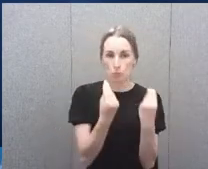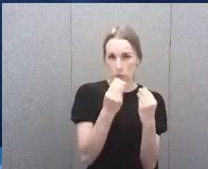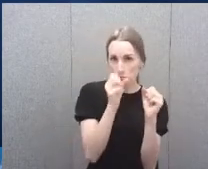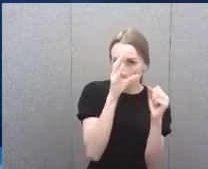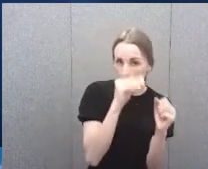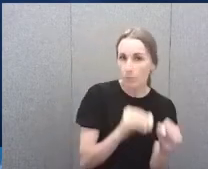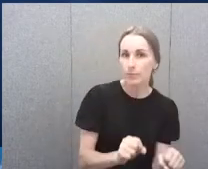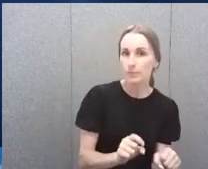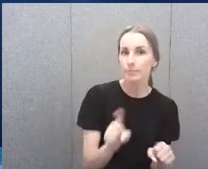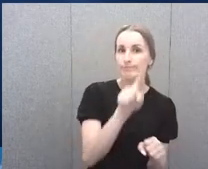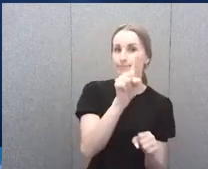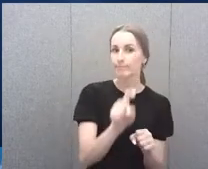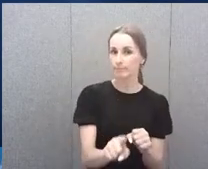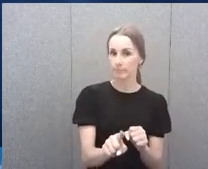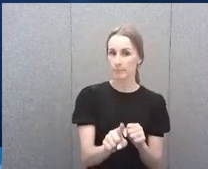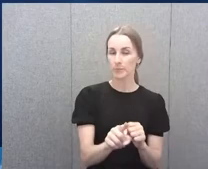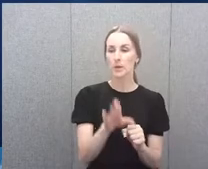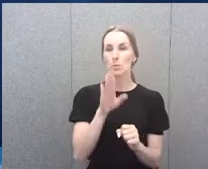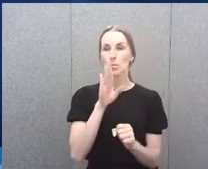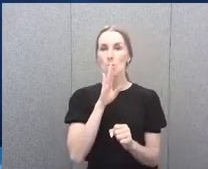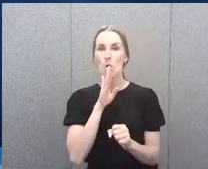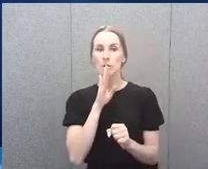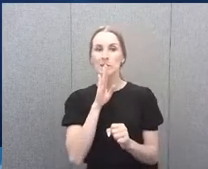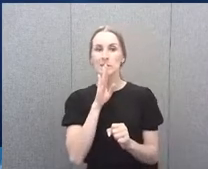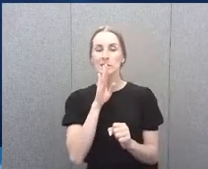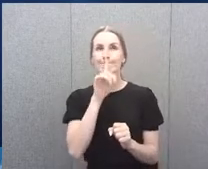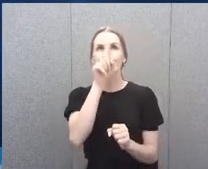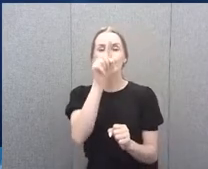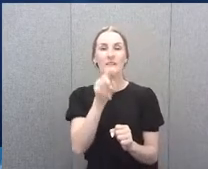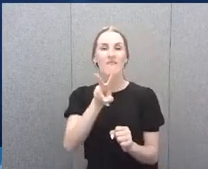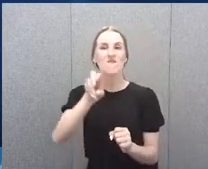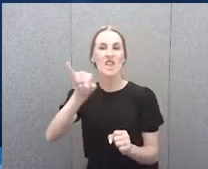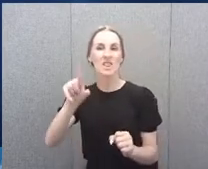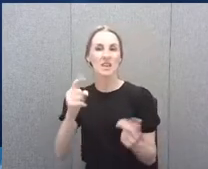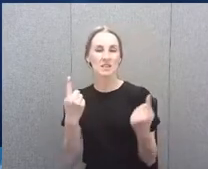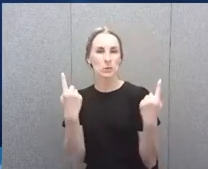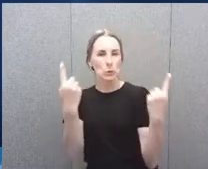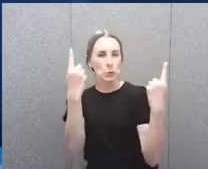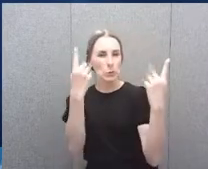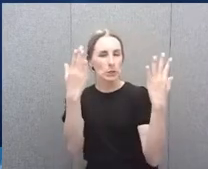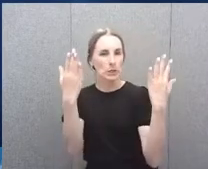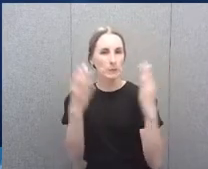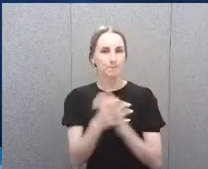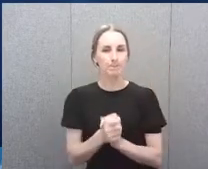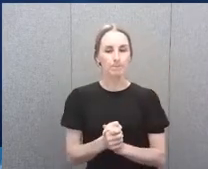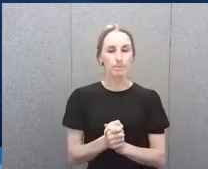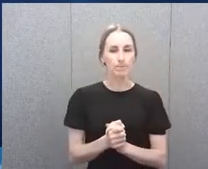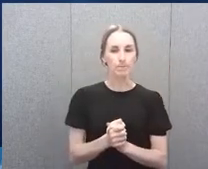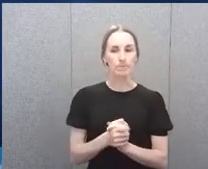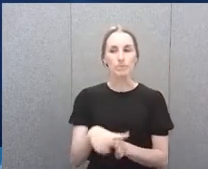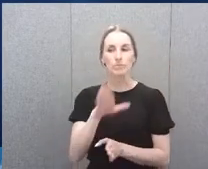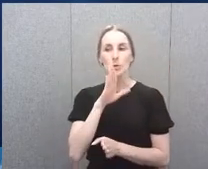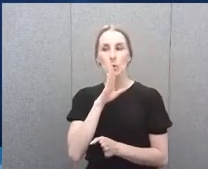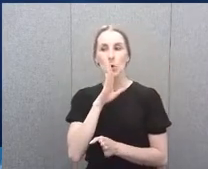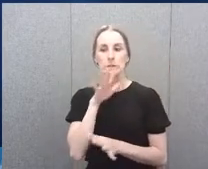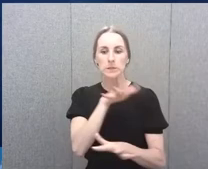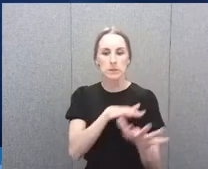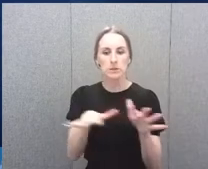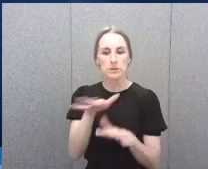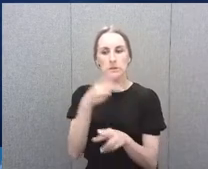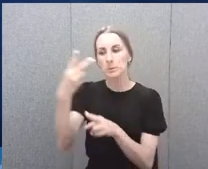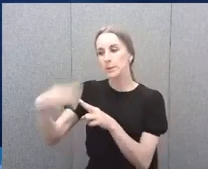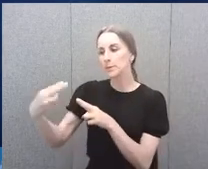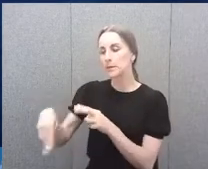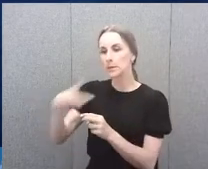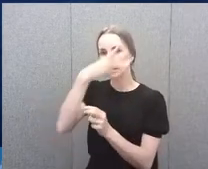дальше учиться. С одной стороны, женщины – это огромная надежда в этой стране, потому что по положению женщины можно вообще